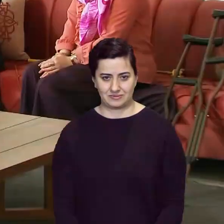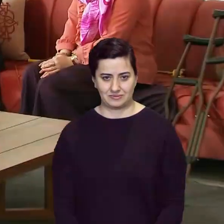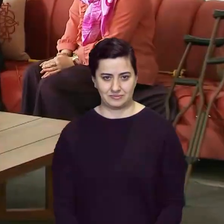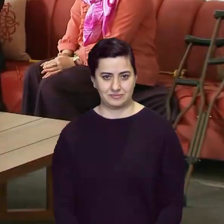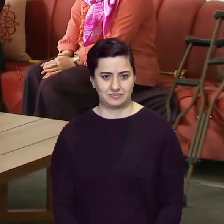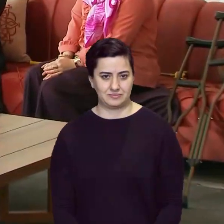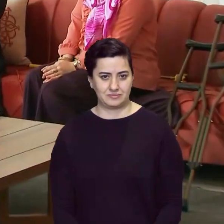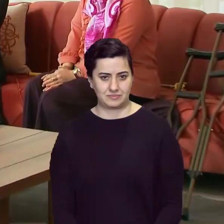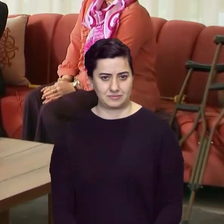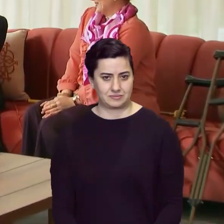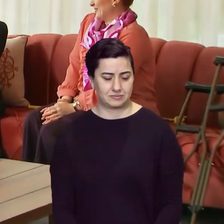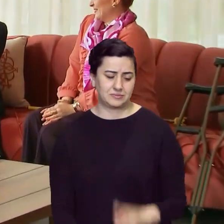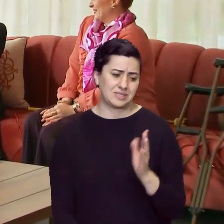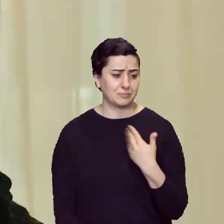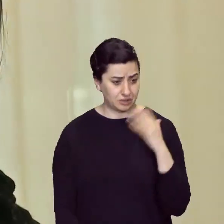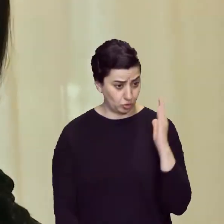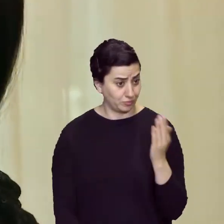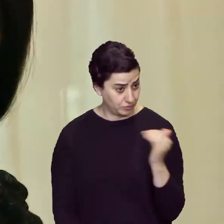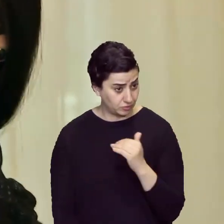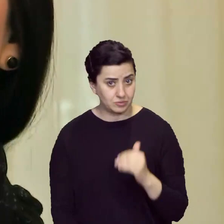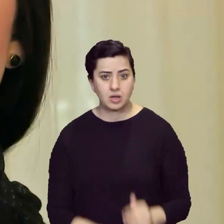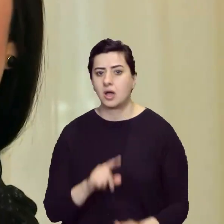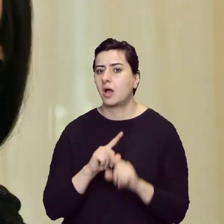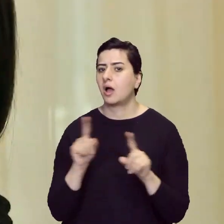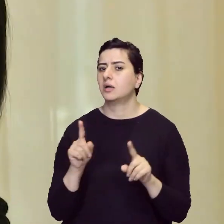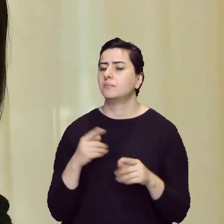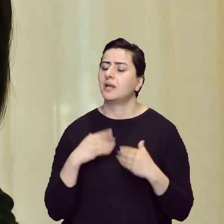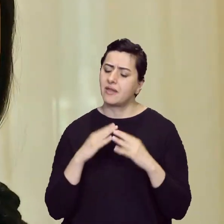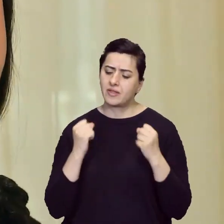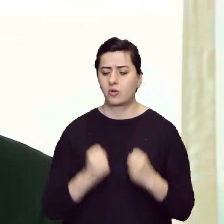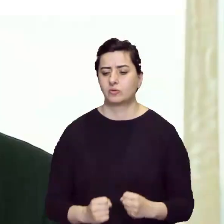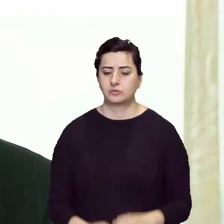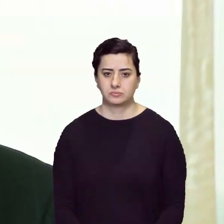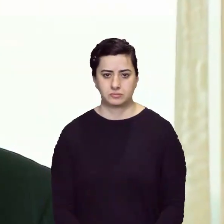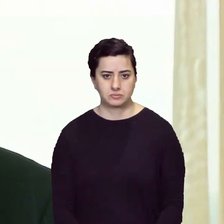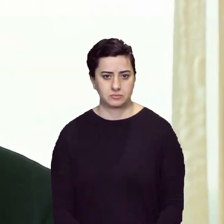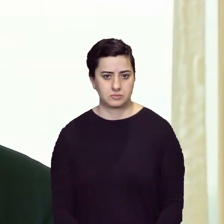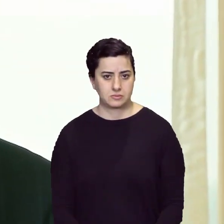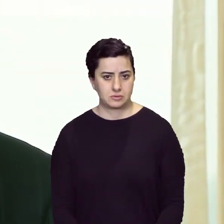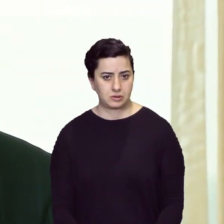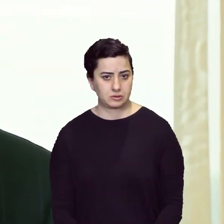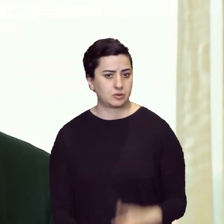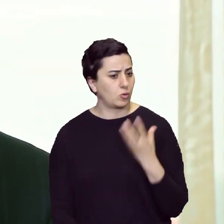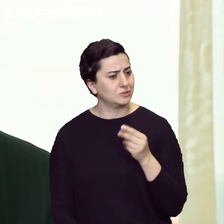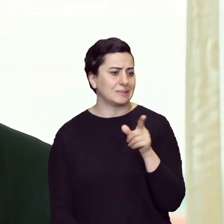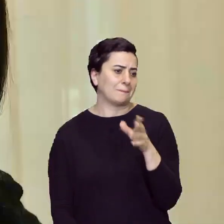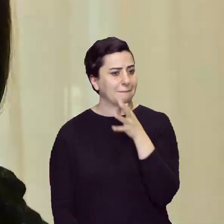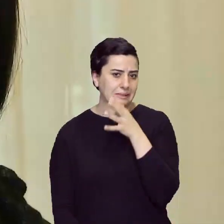Neyse. Benim çıkmam lazım. Geliyor musun? Hayır. Ben evde kalacağım. Peki. Sen